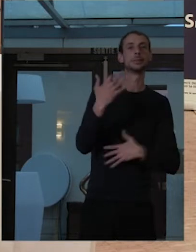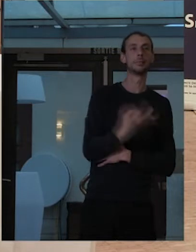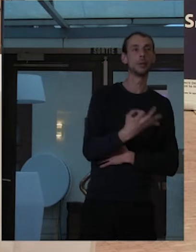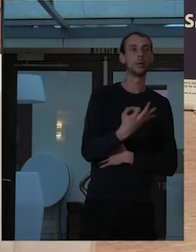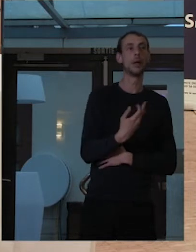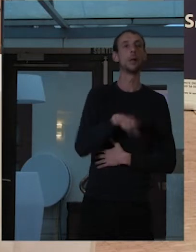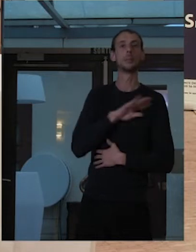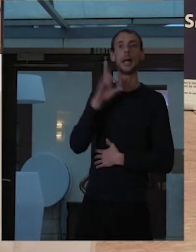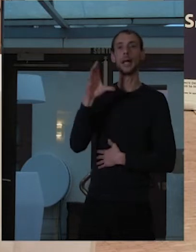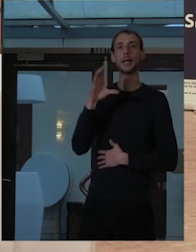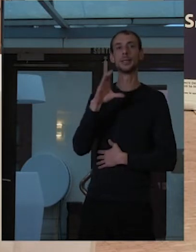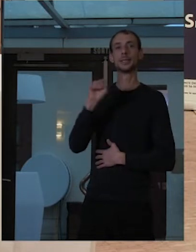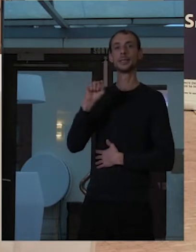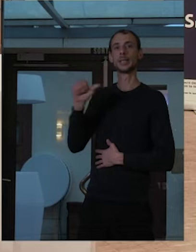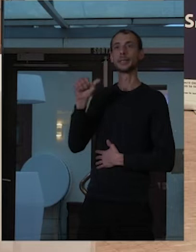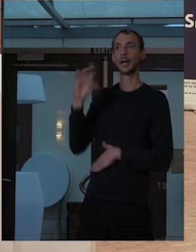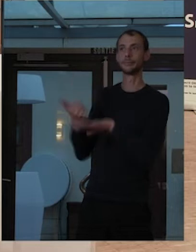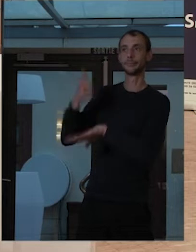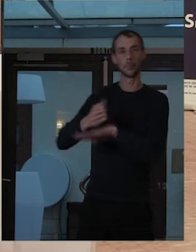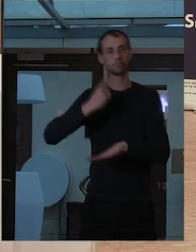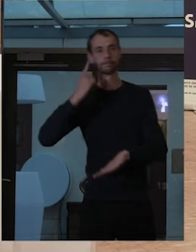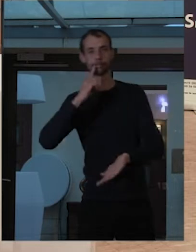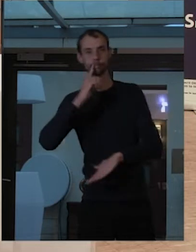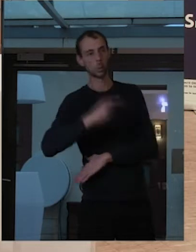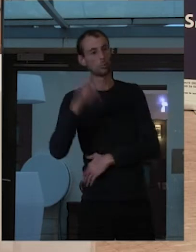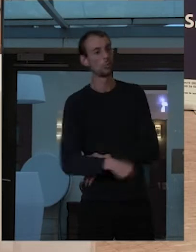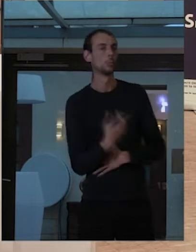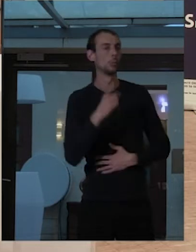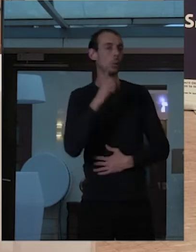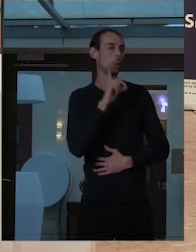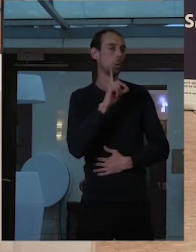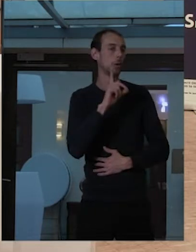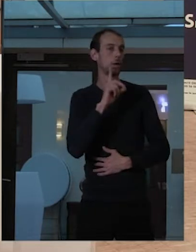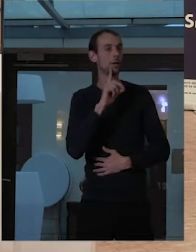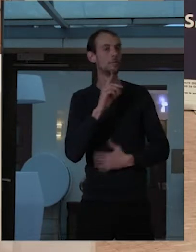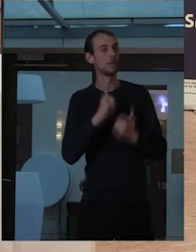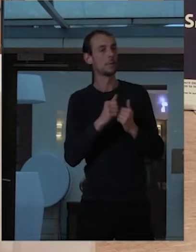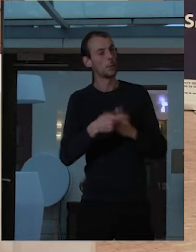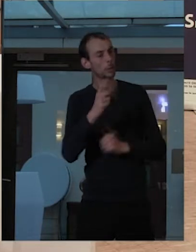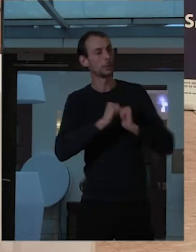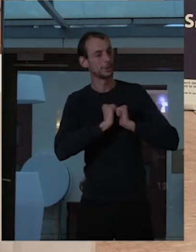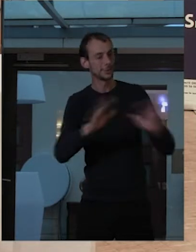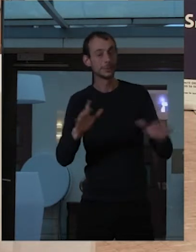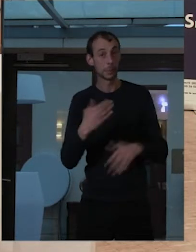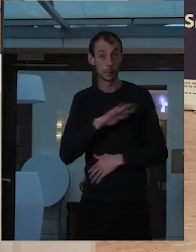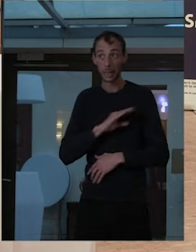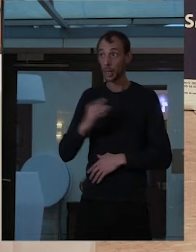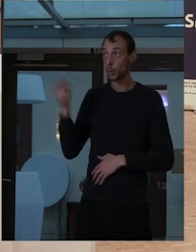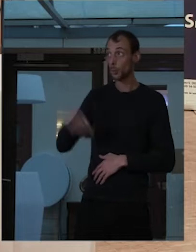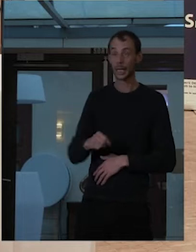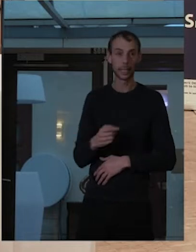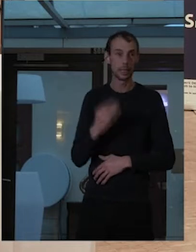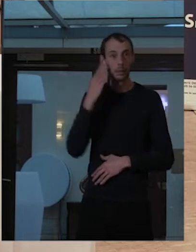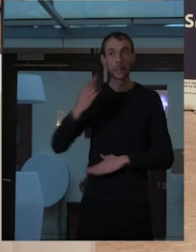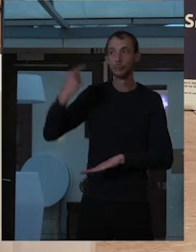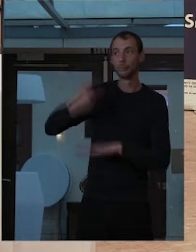pour diffuser davantage de sport féminin. Mais sans cette obligation, finalement, on ne sait pas combien de temps ça aurait pris. Et